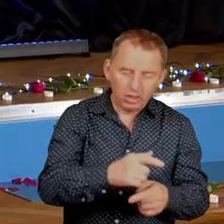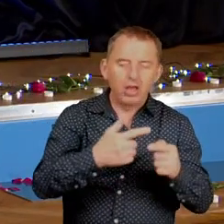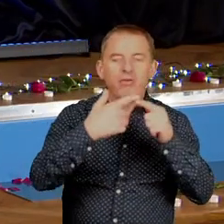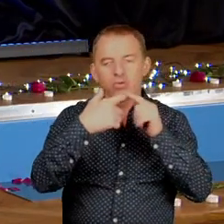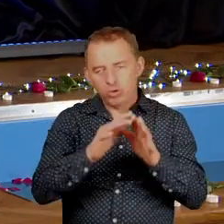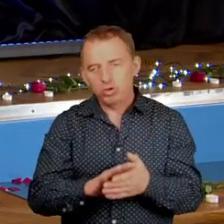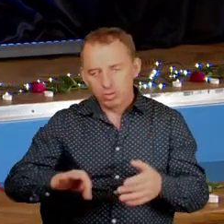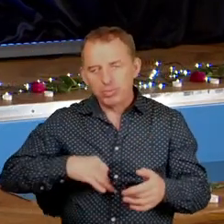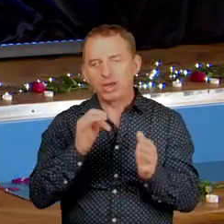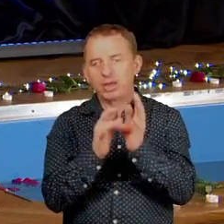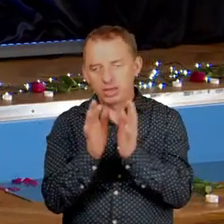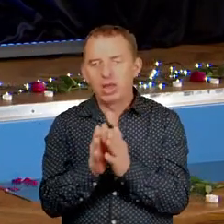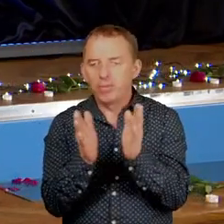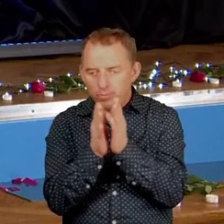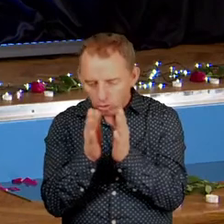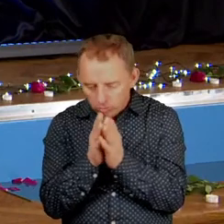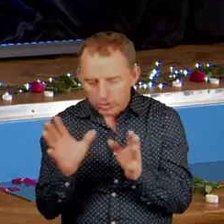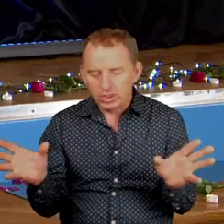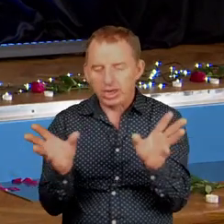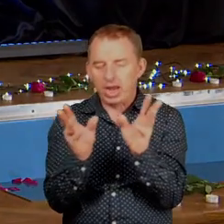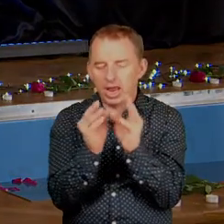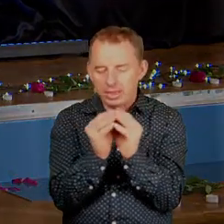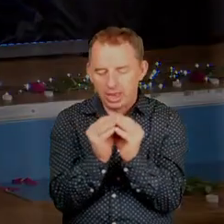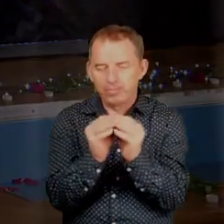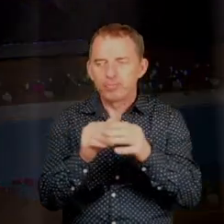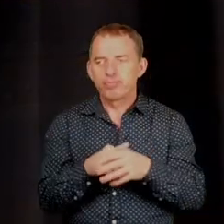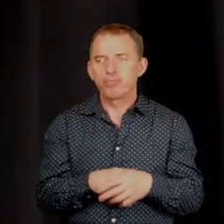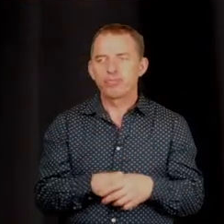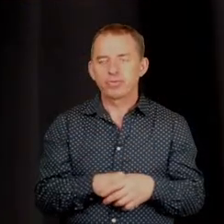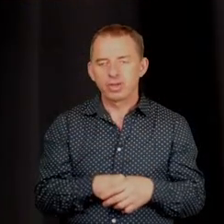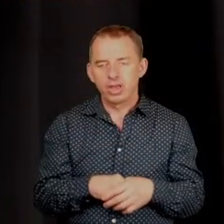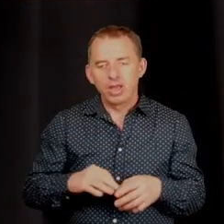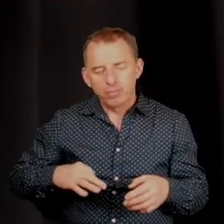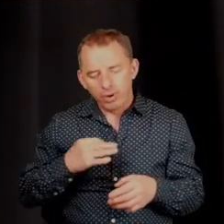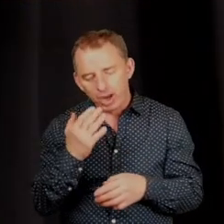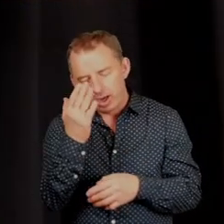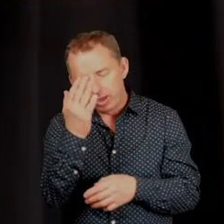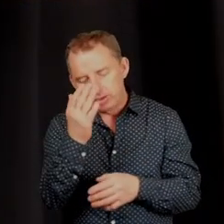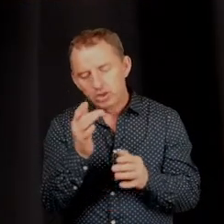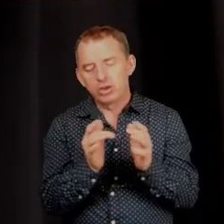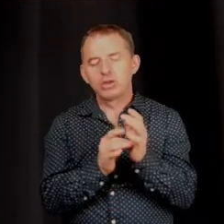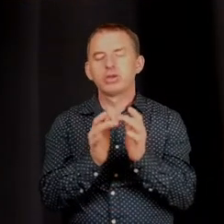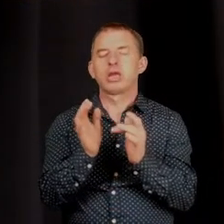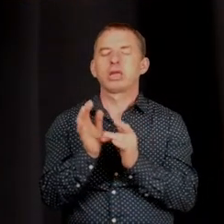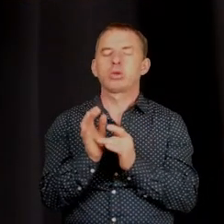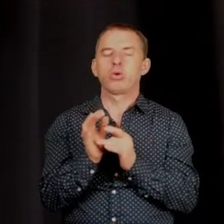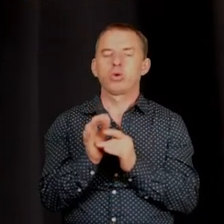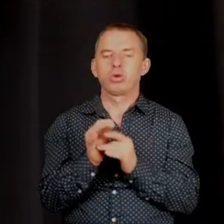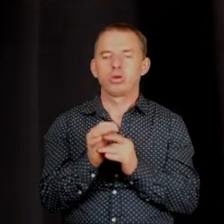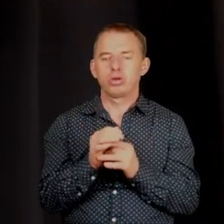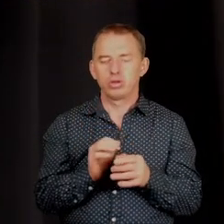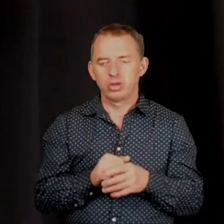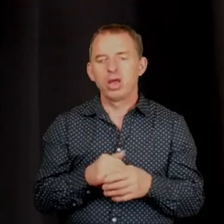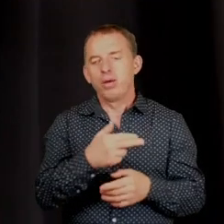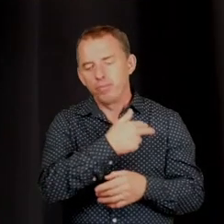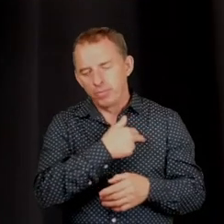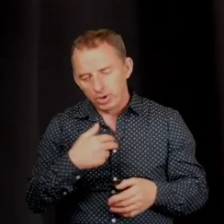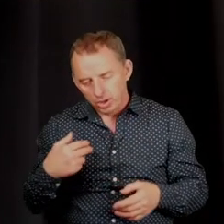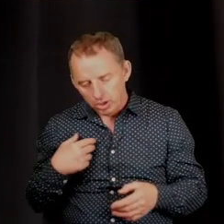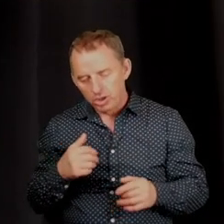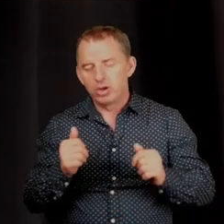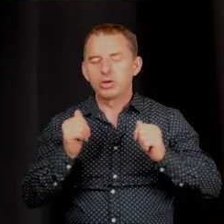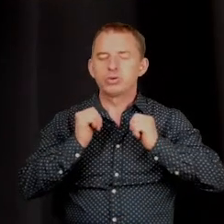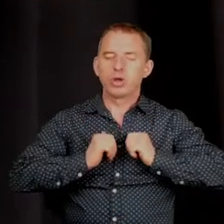Panie Jezu. Let's pray together. Módlmy się razem. Father in heaven, Panie Jezu w niebie, we long for home. My